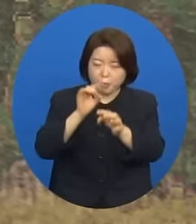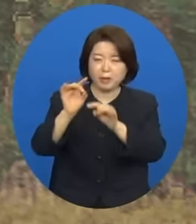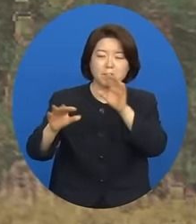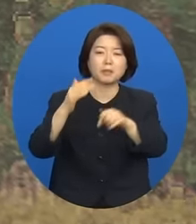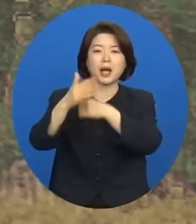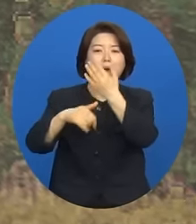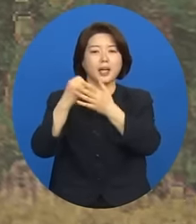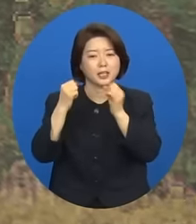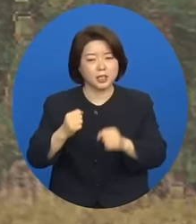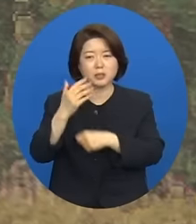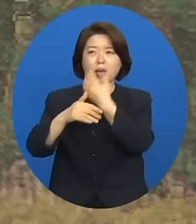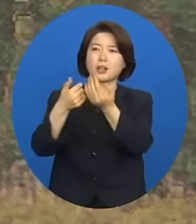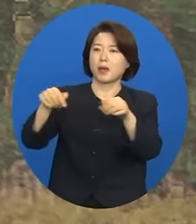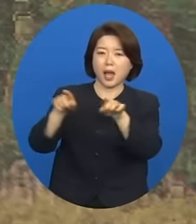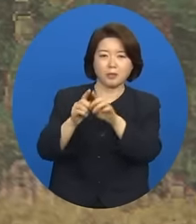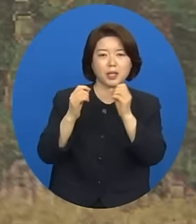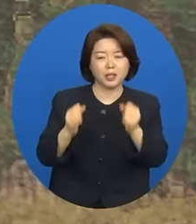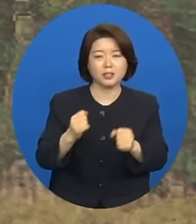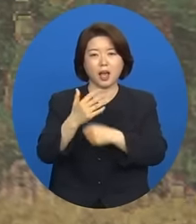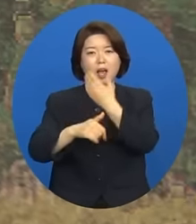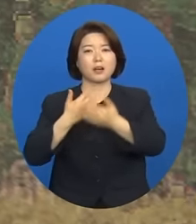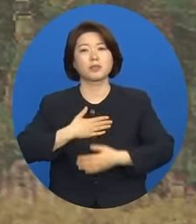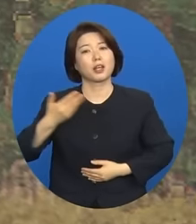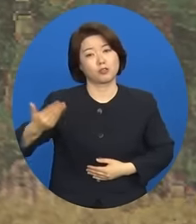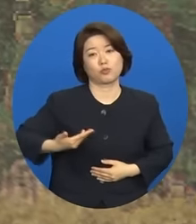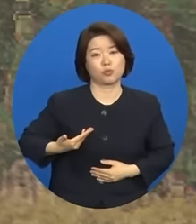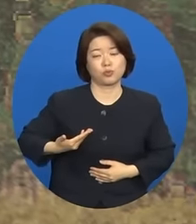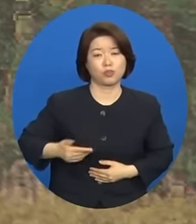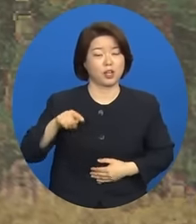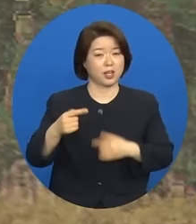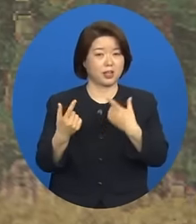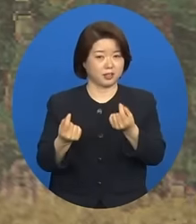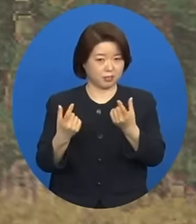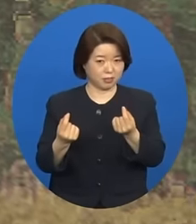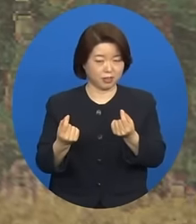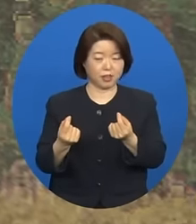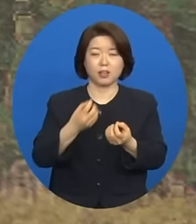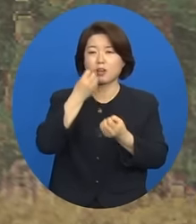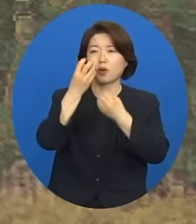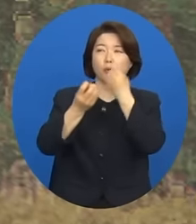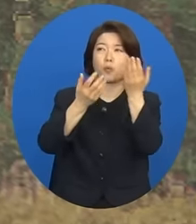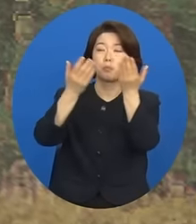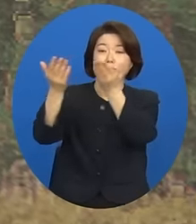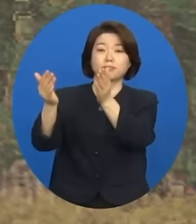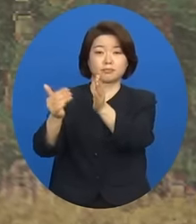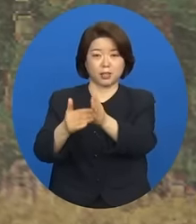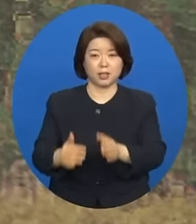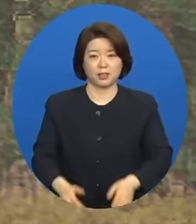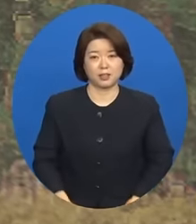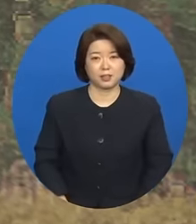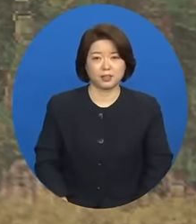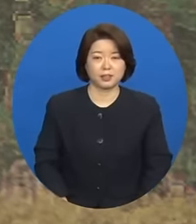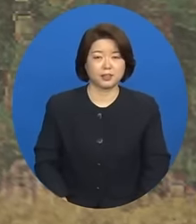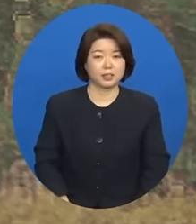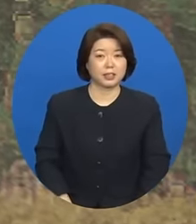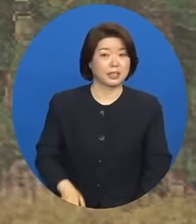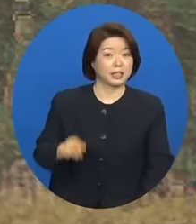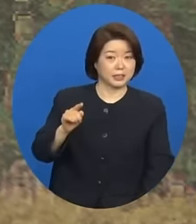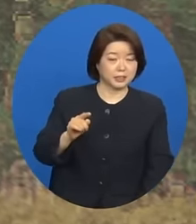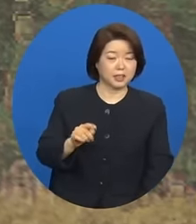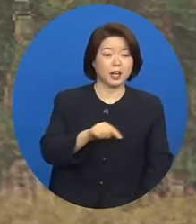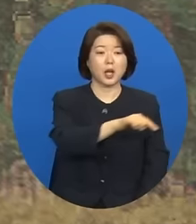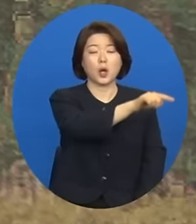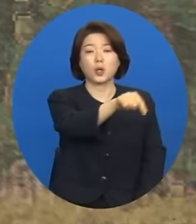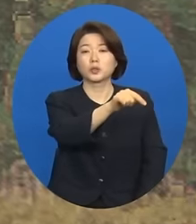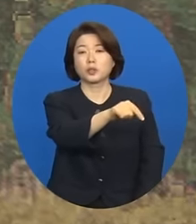계심으로, 하나님이 함께 하심으로, 하나님이 내게 주심으로 그렇게 그가 고백을 하게 돼요. 그가 이제는 바딴 아람을 떠날